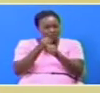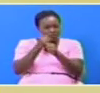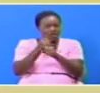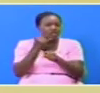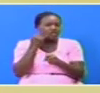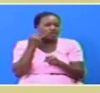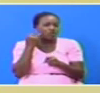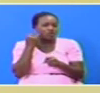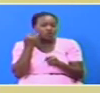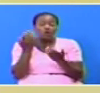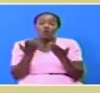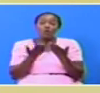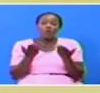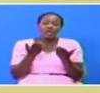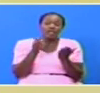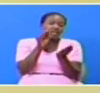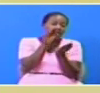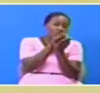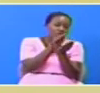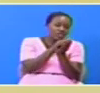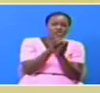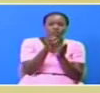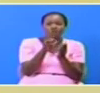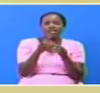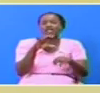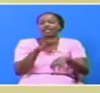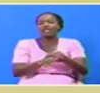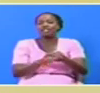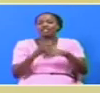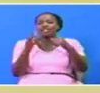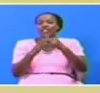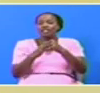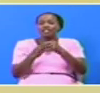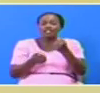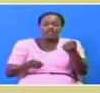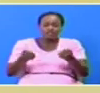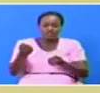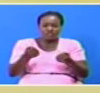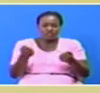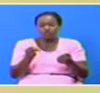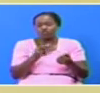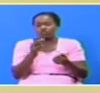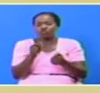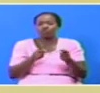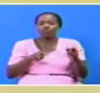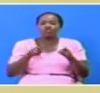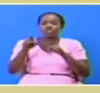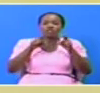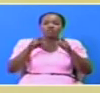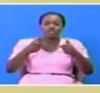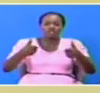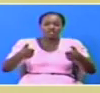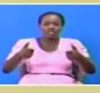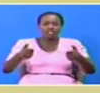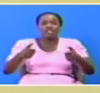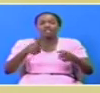Nakuru kwenye karakana moja na kunasa magari manane ambayo yalikuwa yakitumiwa kusafirisha mitungi haramu ya gesi katika sehemu